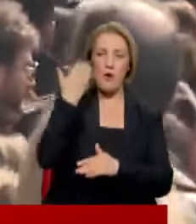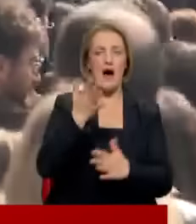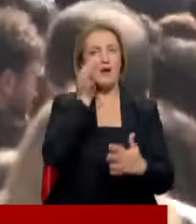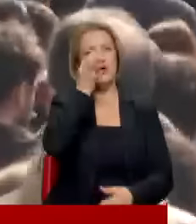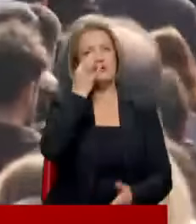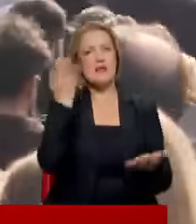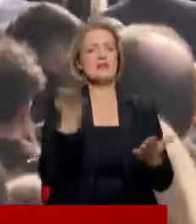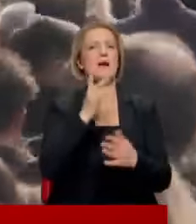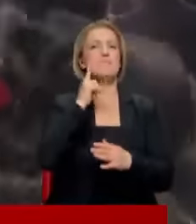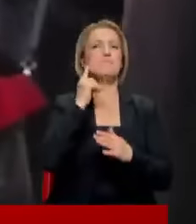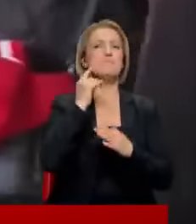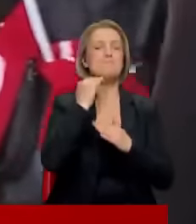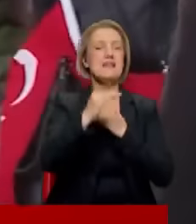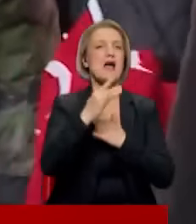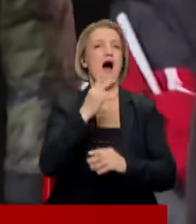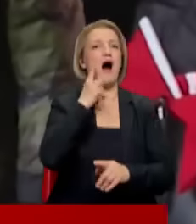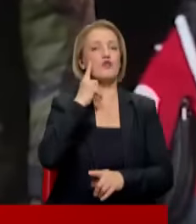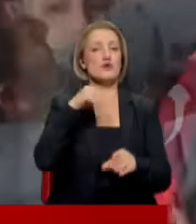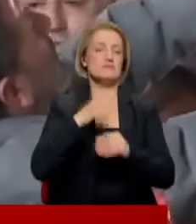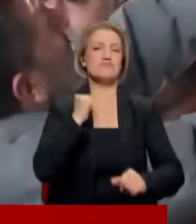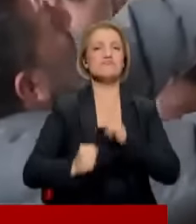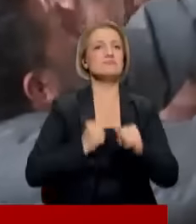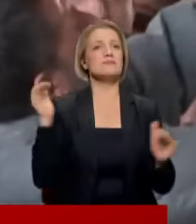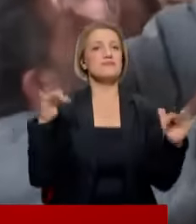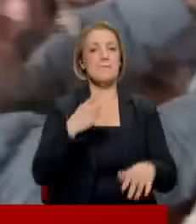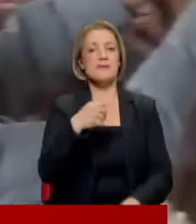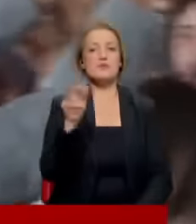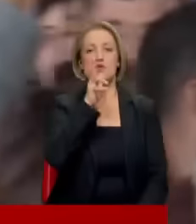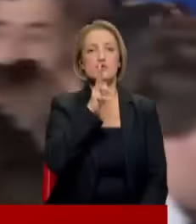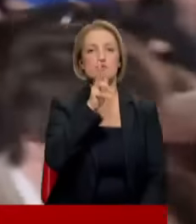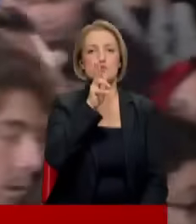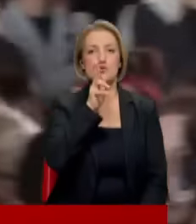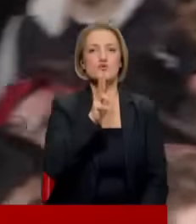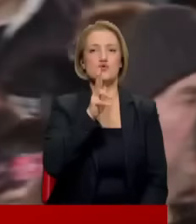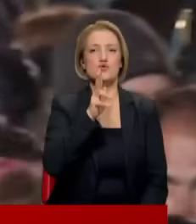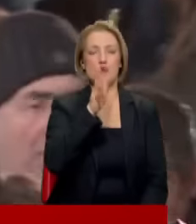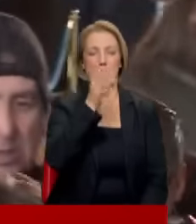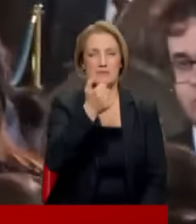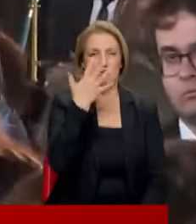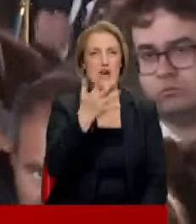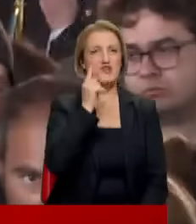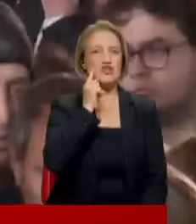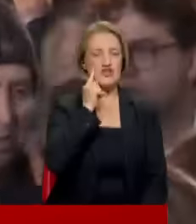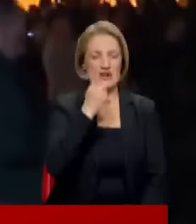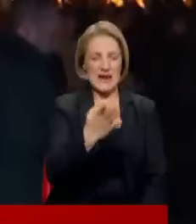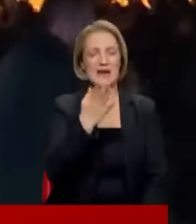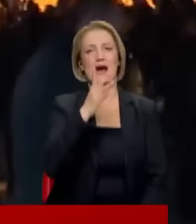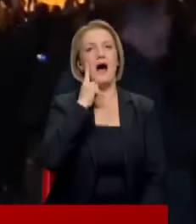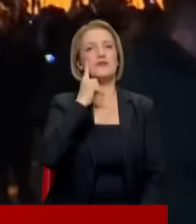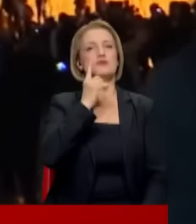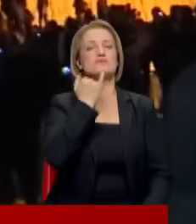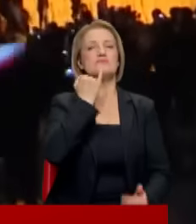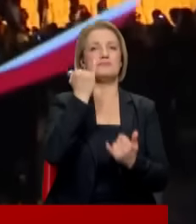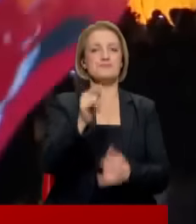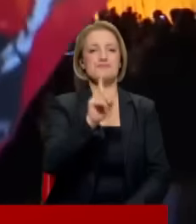Özlem ve minnetle atasına koştu 1.2365 kişi 10 Kasım'da Anıt kabiri ziyaret etti 10